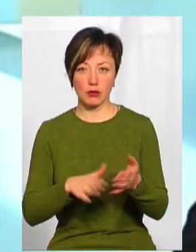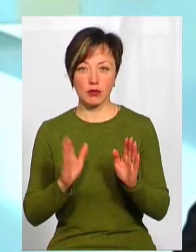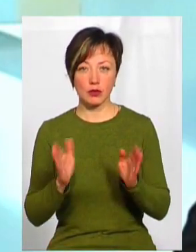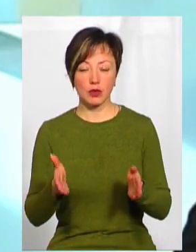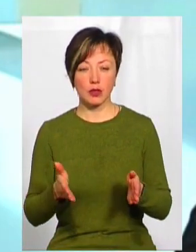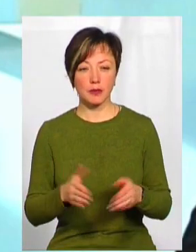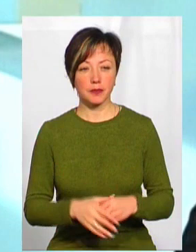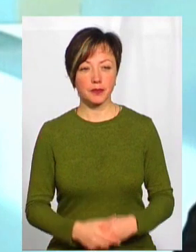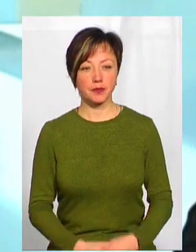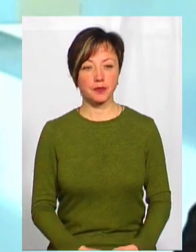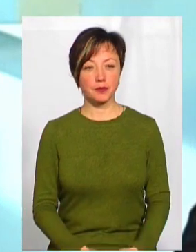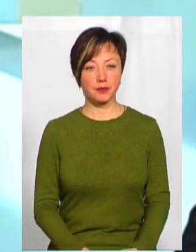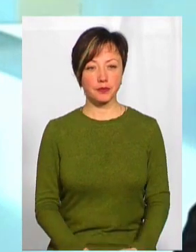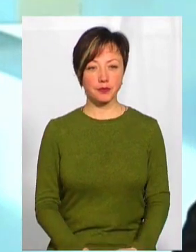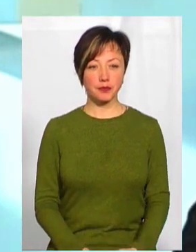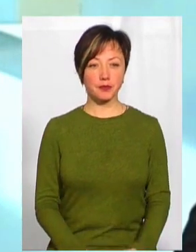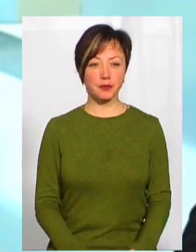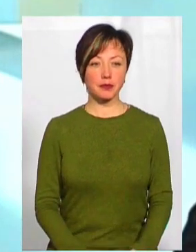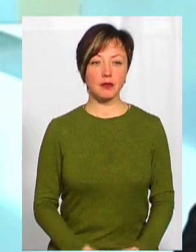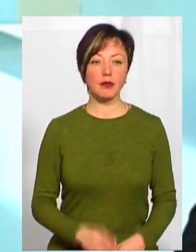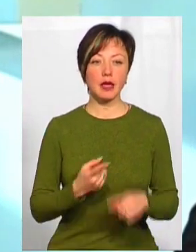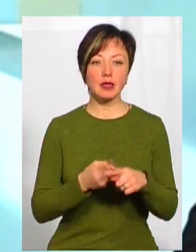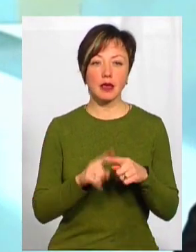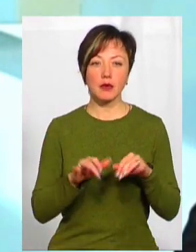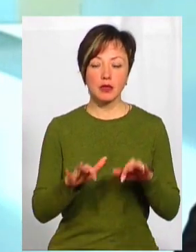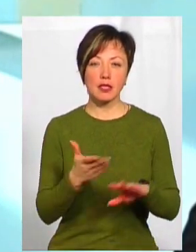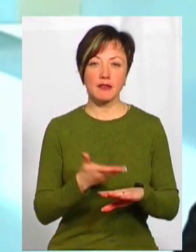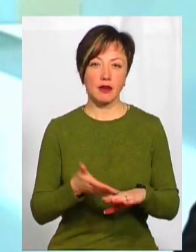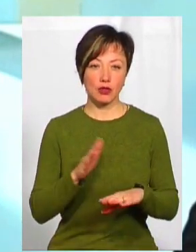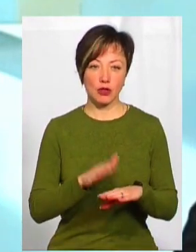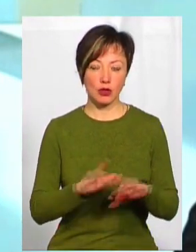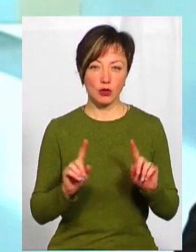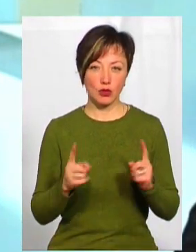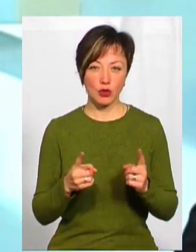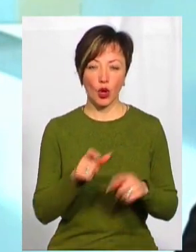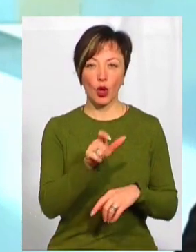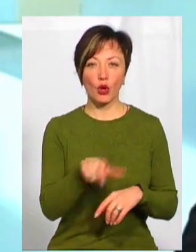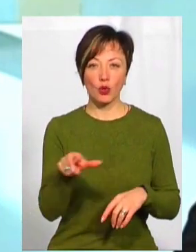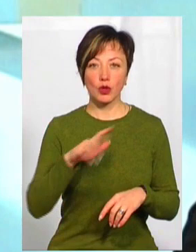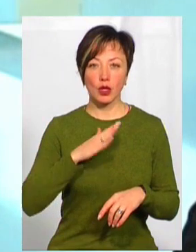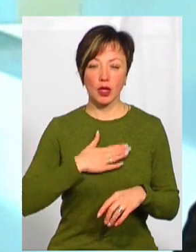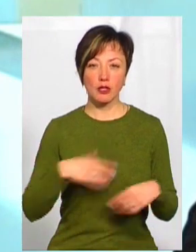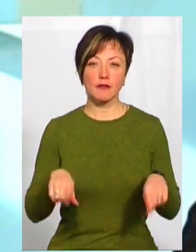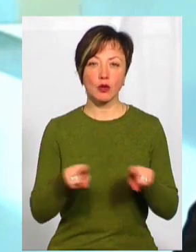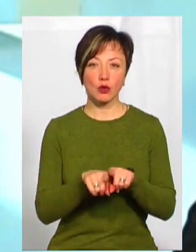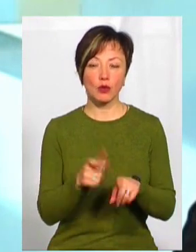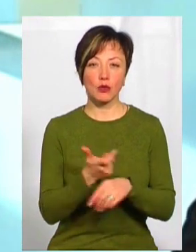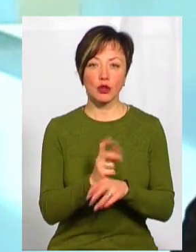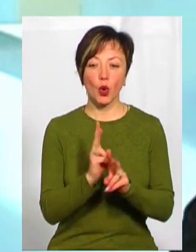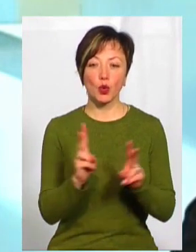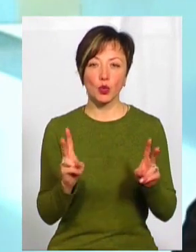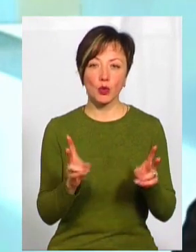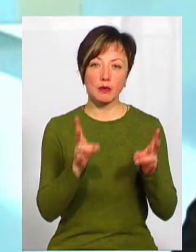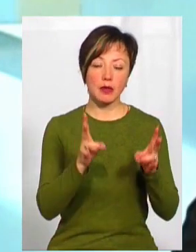буде стягування цих коштів. Тому цей процес дуже важкий. Люди наші все одно, більшості, хто